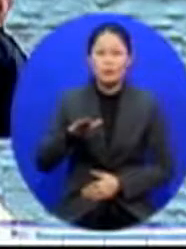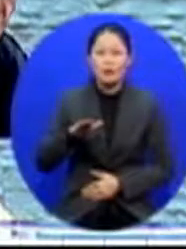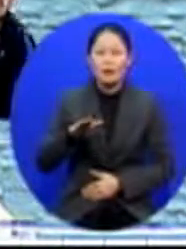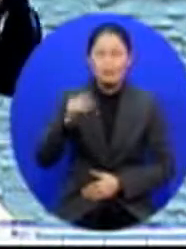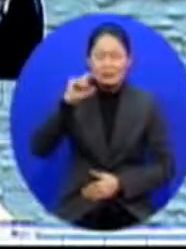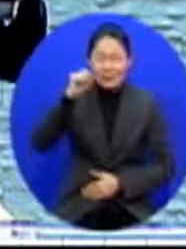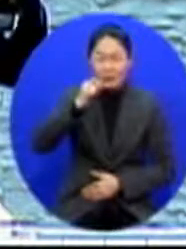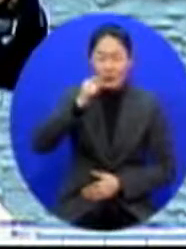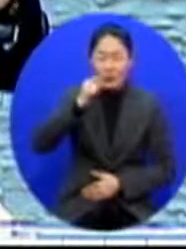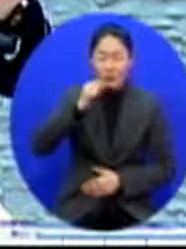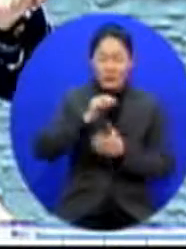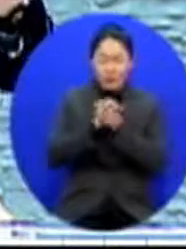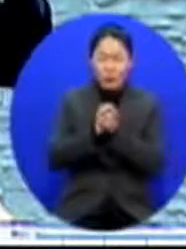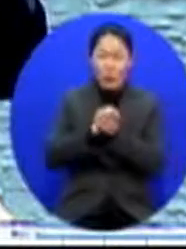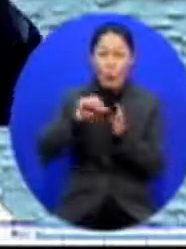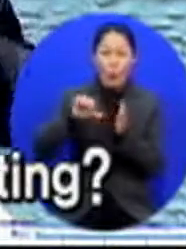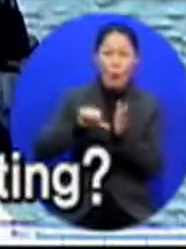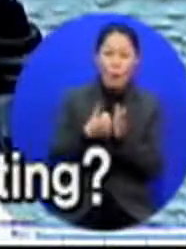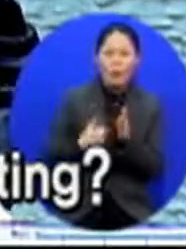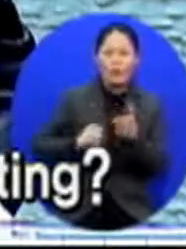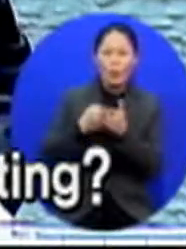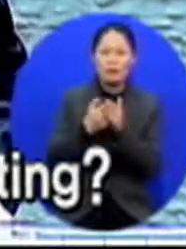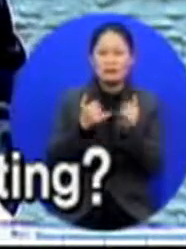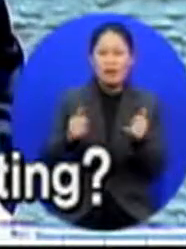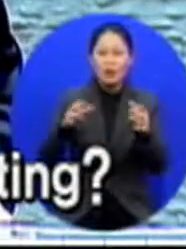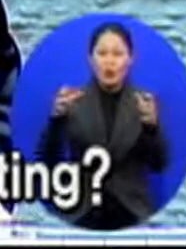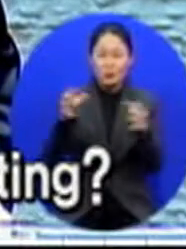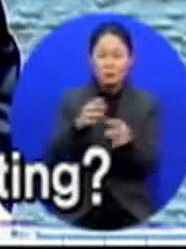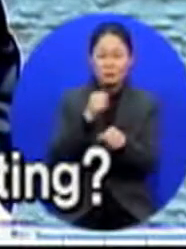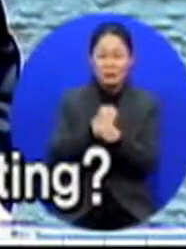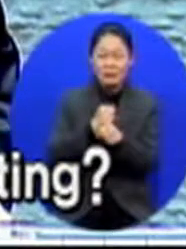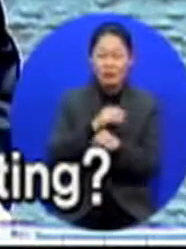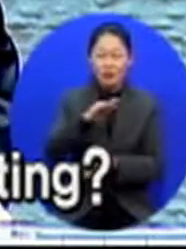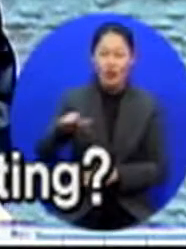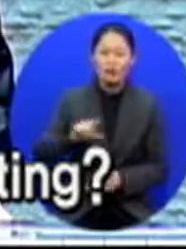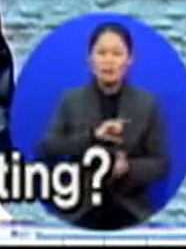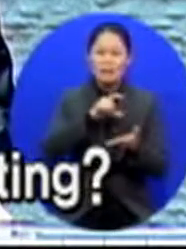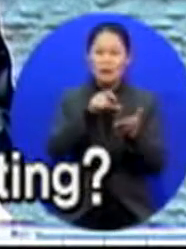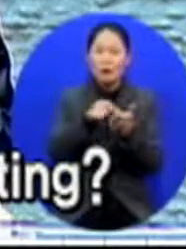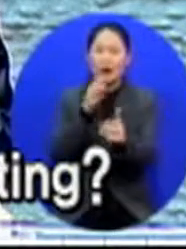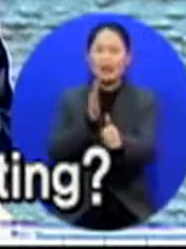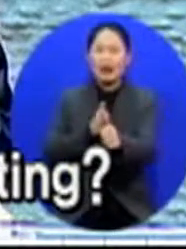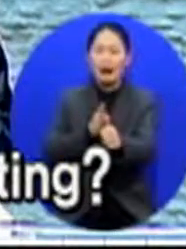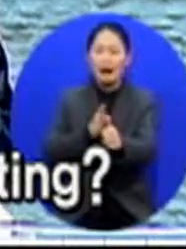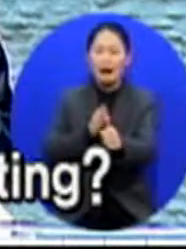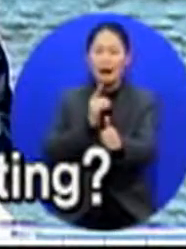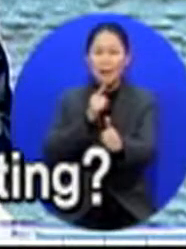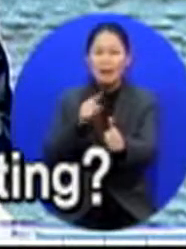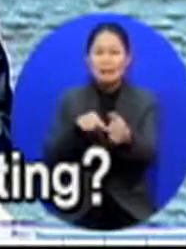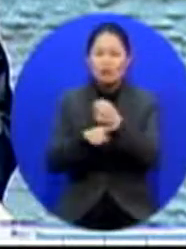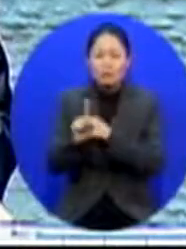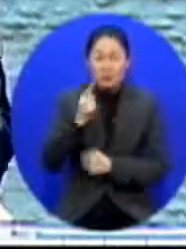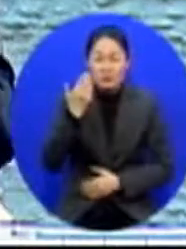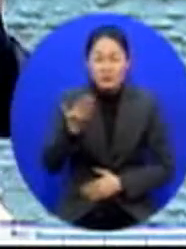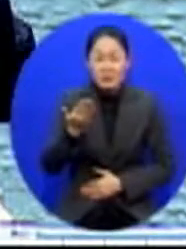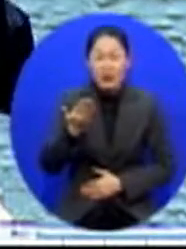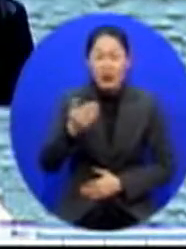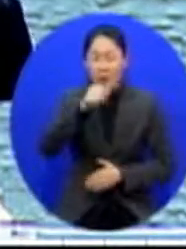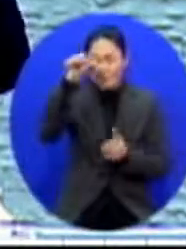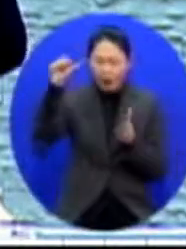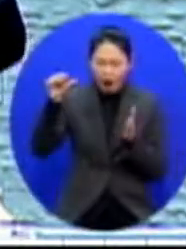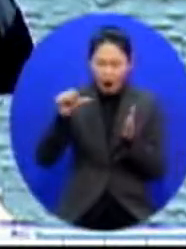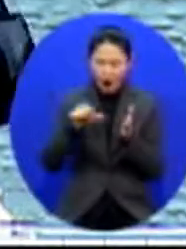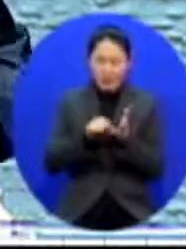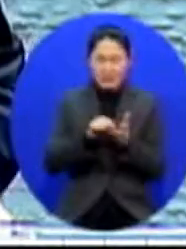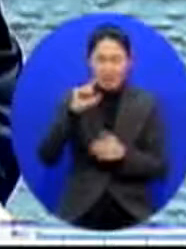새벽기도 500 용사를 모집한다고 여러분 등록 해 달라고 이렇게 말씀을 드리는 이유가 뭐지요 평생